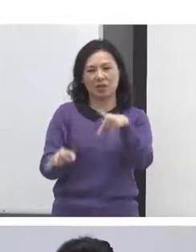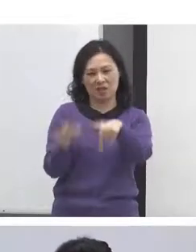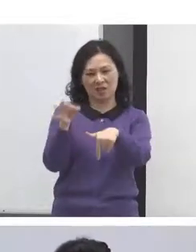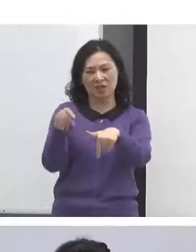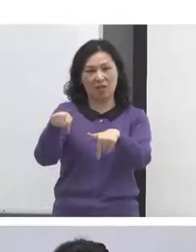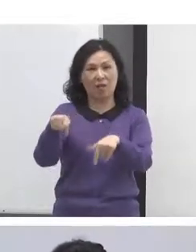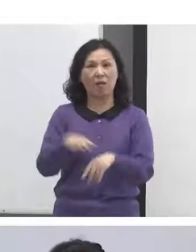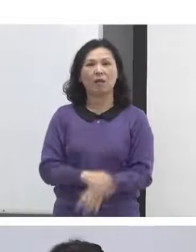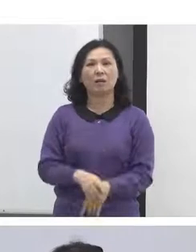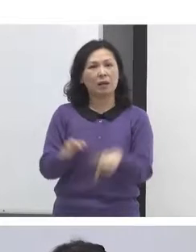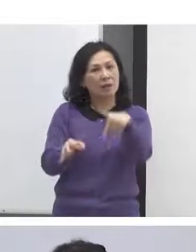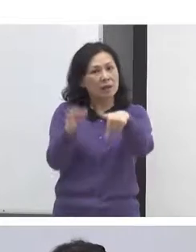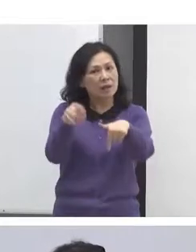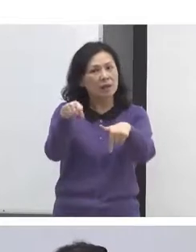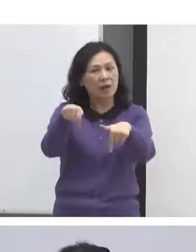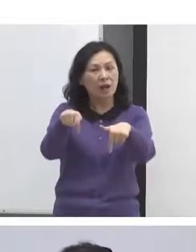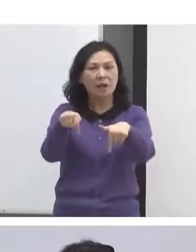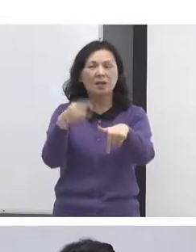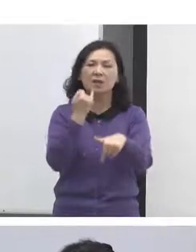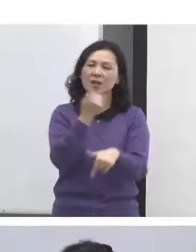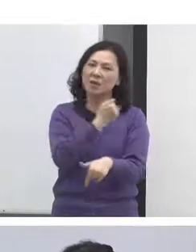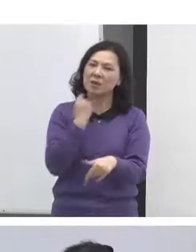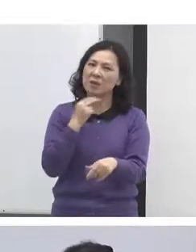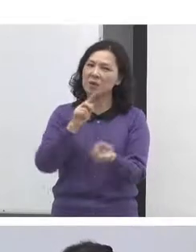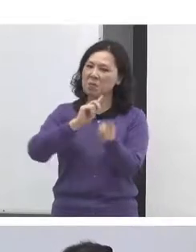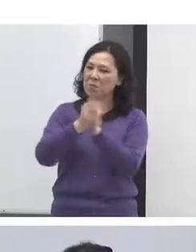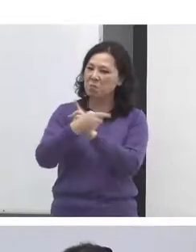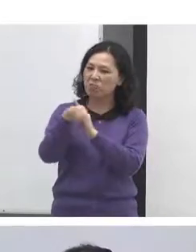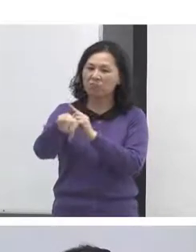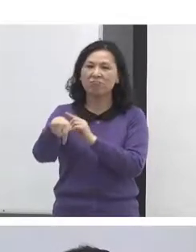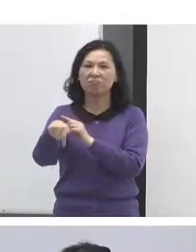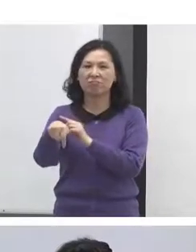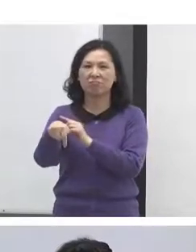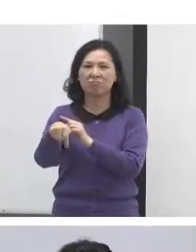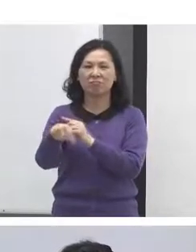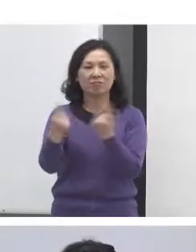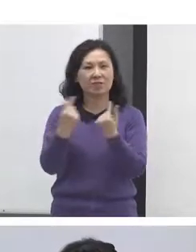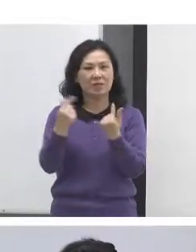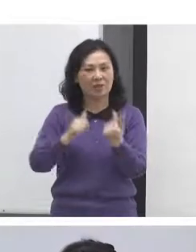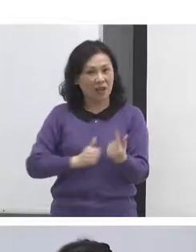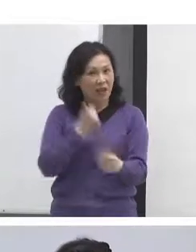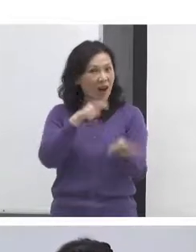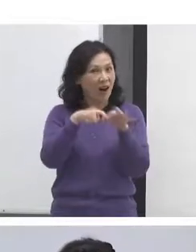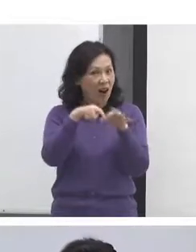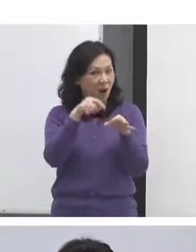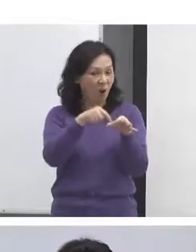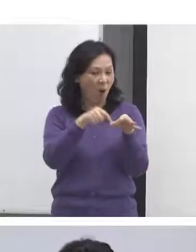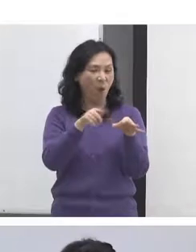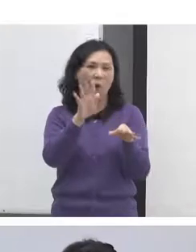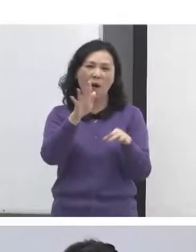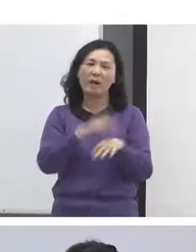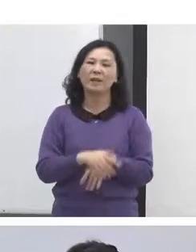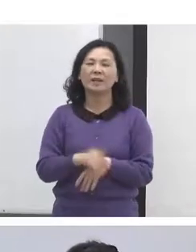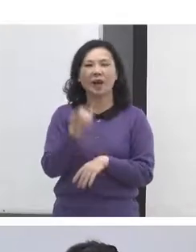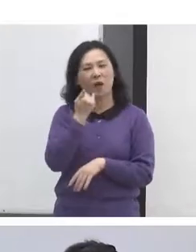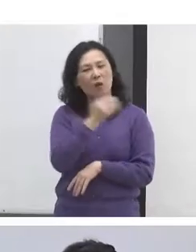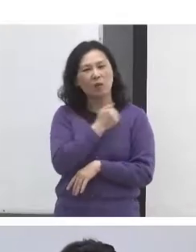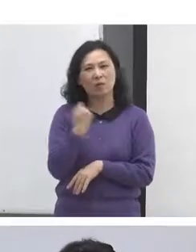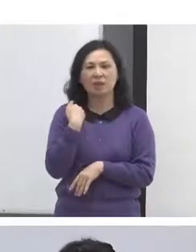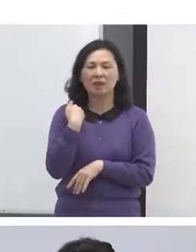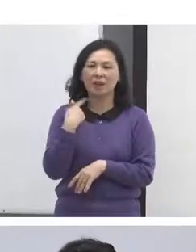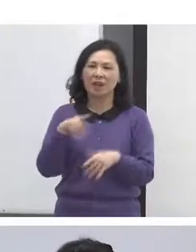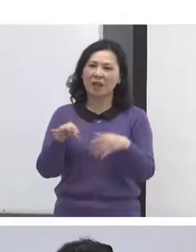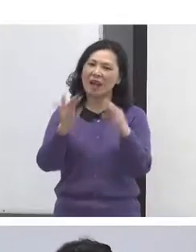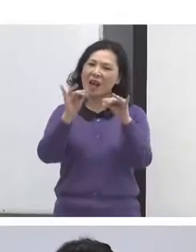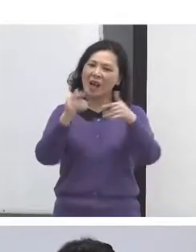值有可能是可以转换成实际上的 COCO 资源的，然后有可能是地位